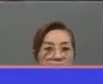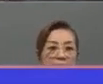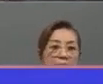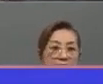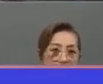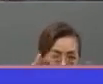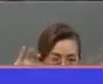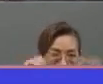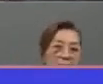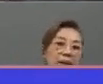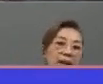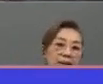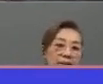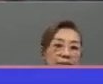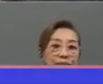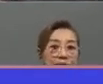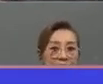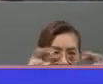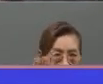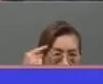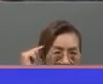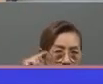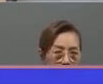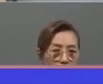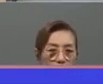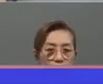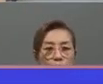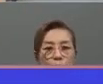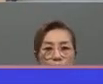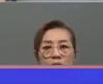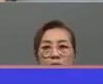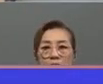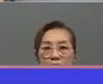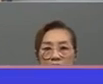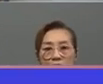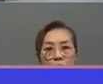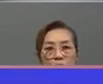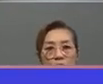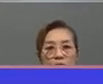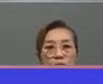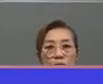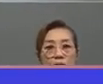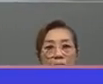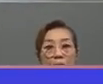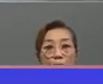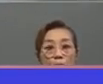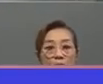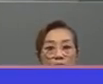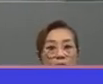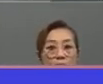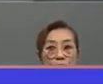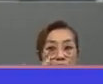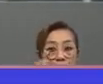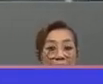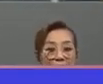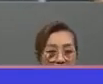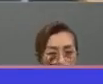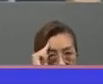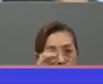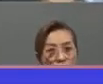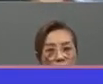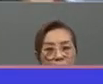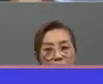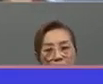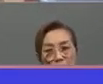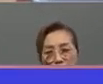100%แล้วก็ได้แจ้งเบียนไปถึงแนวทางปฏิบัติต่างๆในการปรับอัตราเงินเดือนแรกเข้าเนี่ยนะครับแล้วก็ปรับเงินเดือนชดเชยให้ผู้ที่ได้